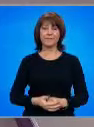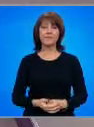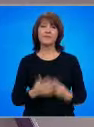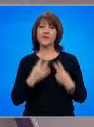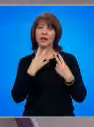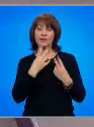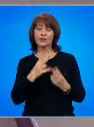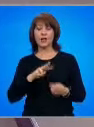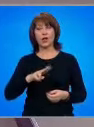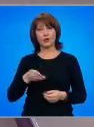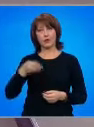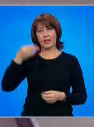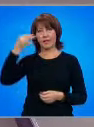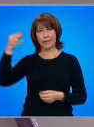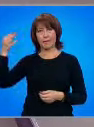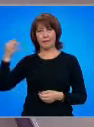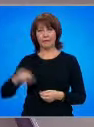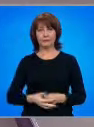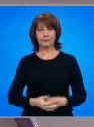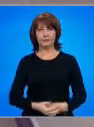Вижте и останалите водещи теми днес.